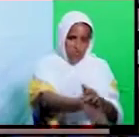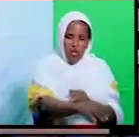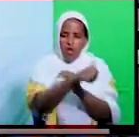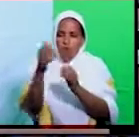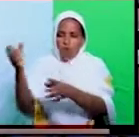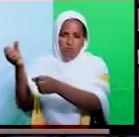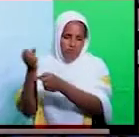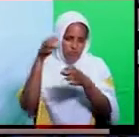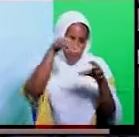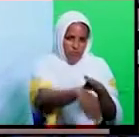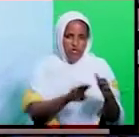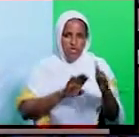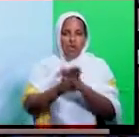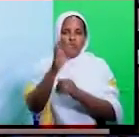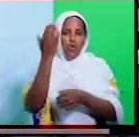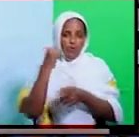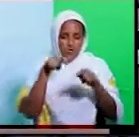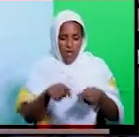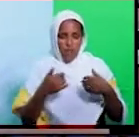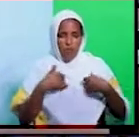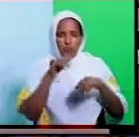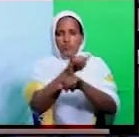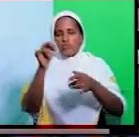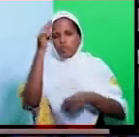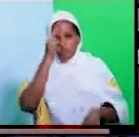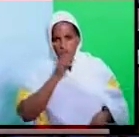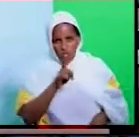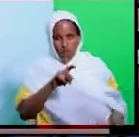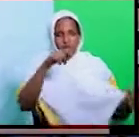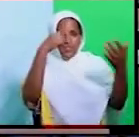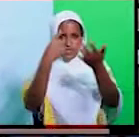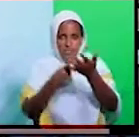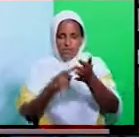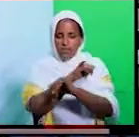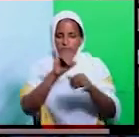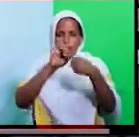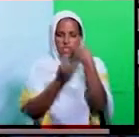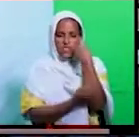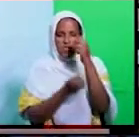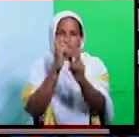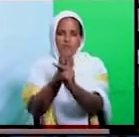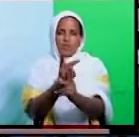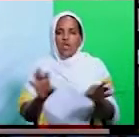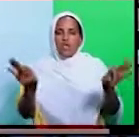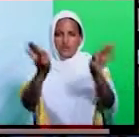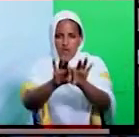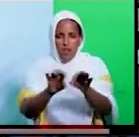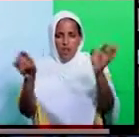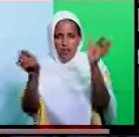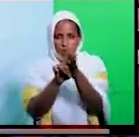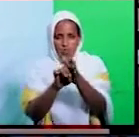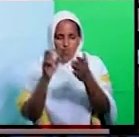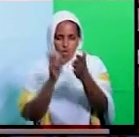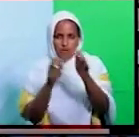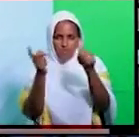ኖረ። እግዚአብሔር ሙሴንም አላከ፣ ትርጉሙንም አልነገረው፣ በህሊናውም አልገለጸለትም። በመጨረሻ አይቶ